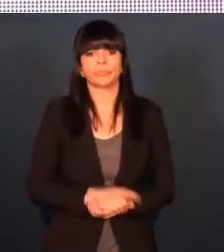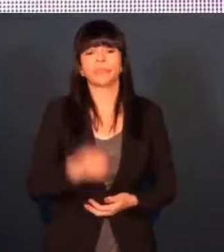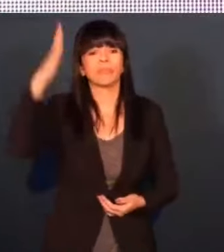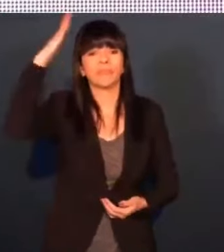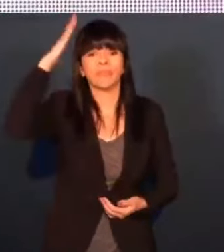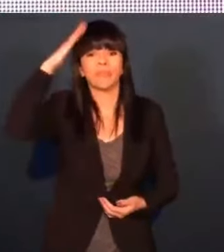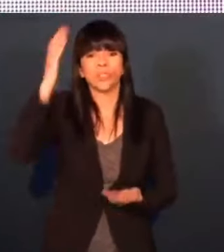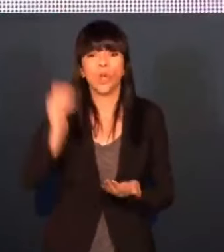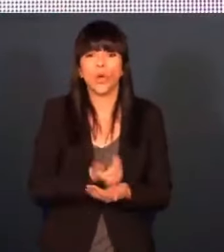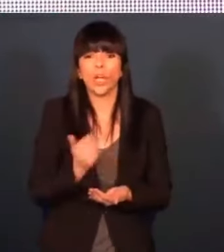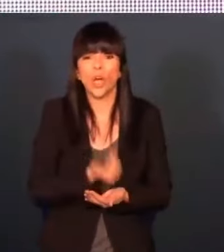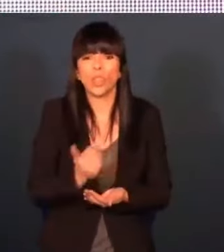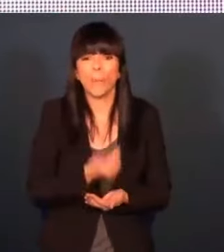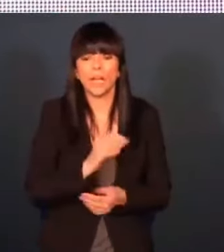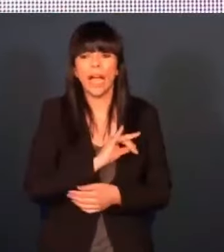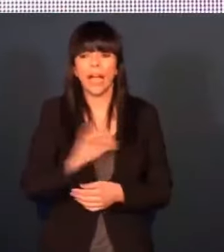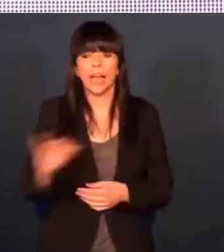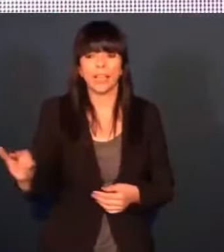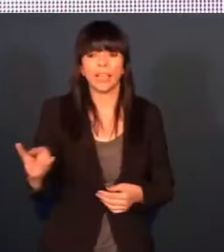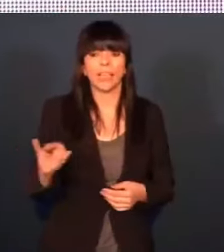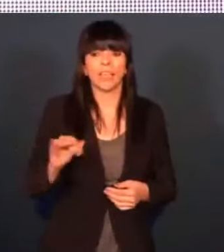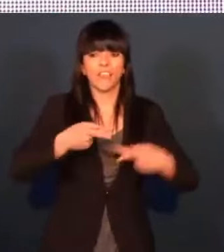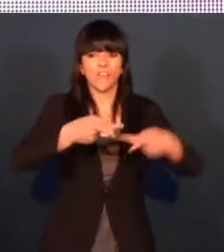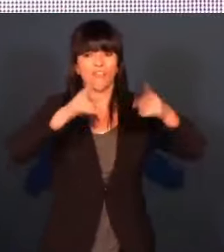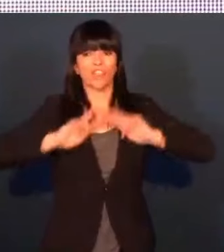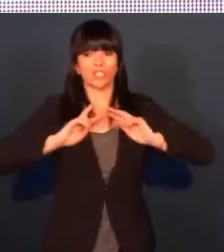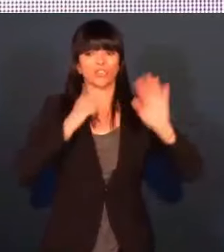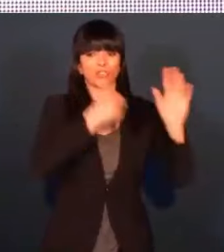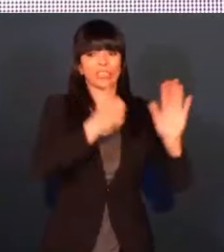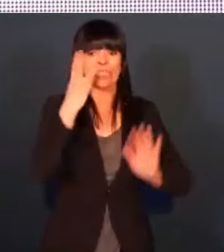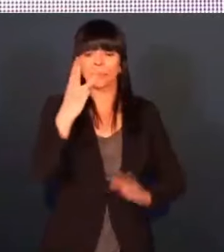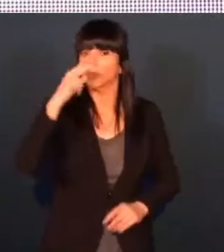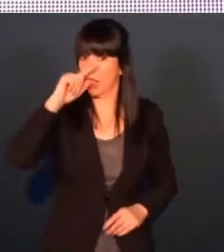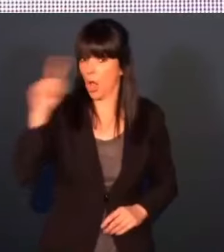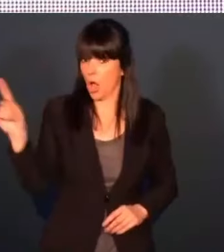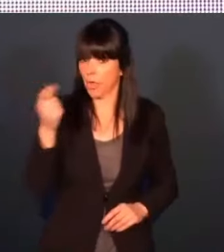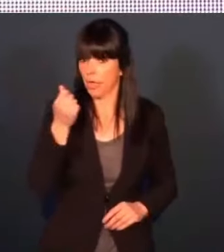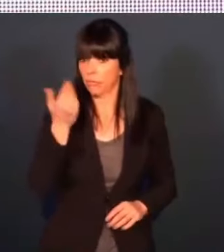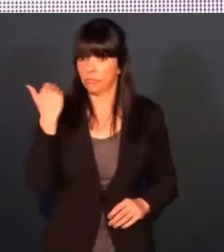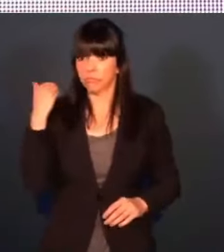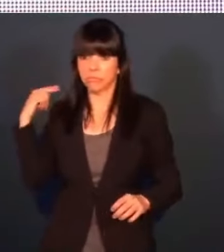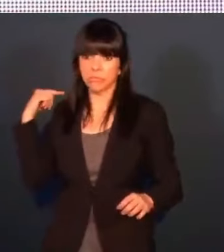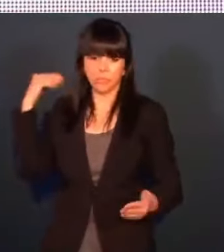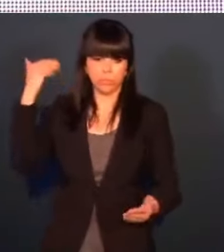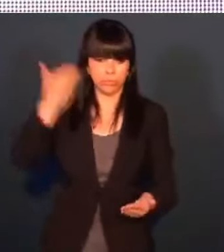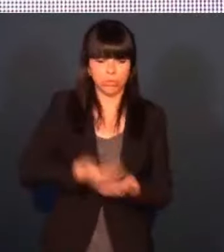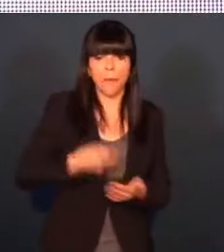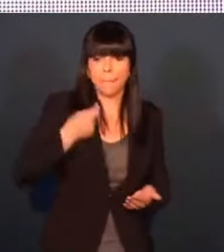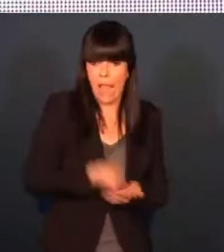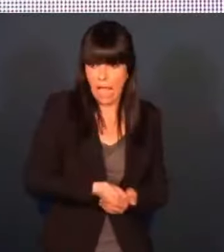Министерството на икономиката и индустрията върна вече 63 милиона предплатени на ДКК по инхаус